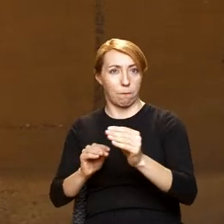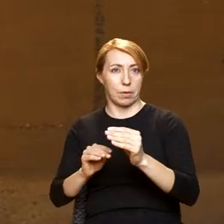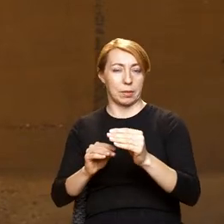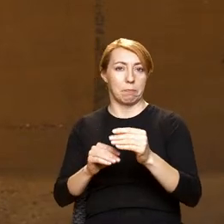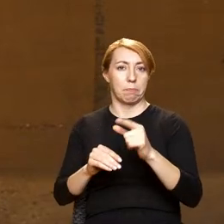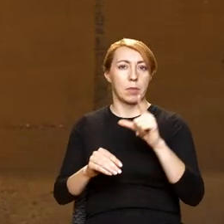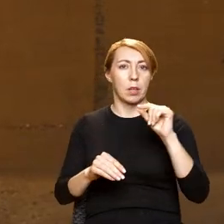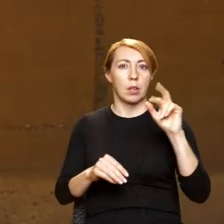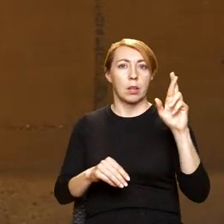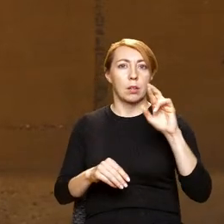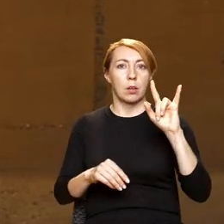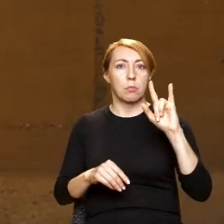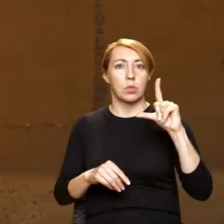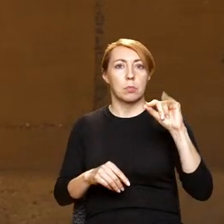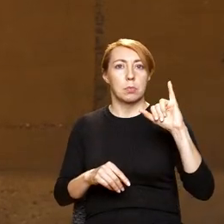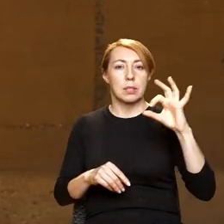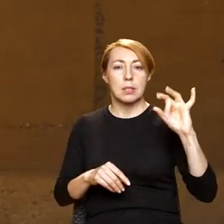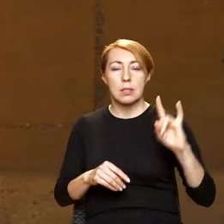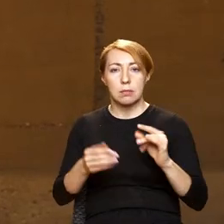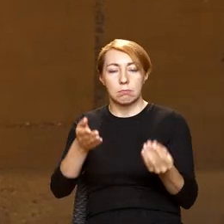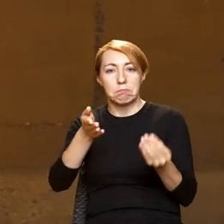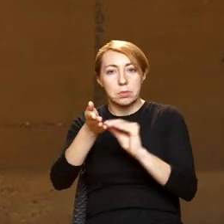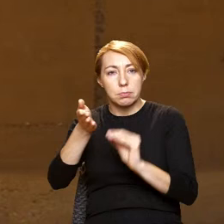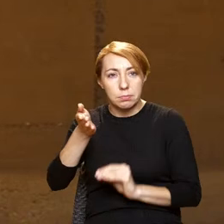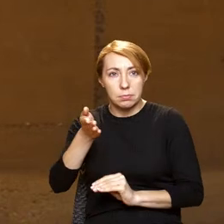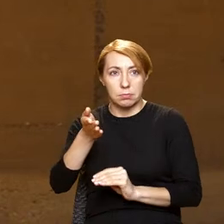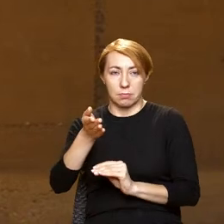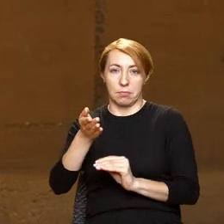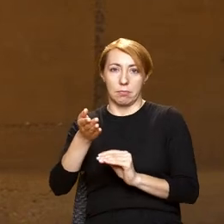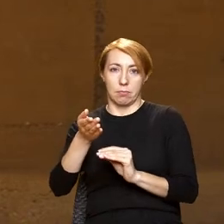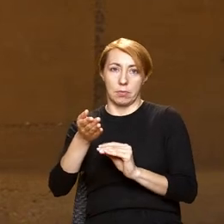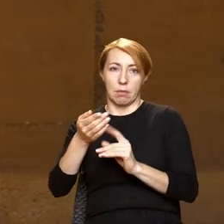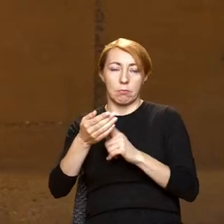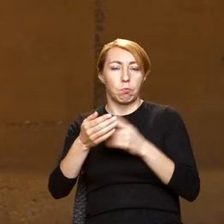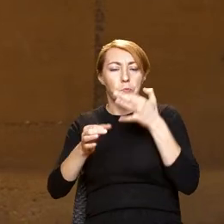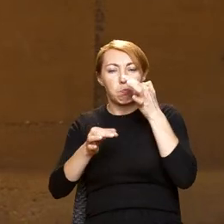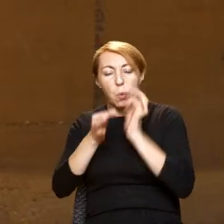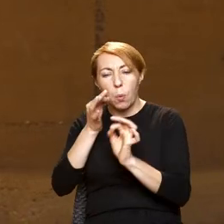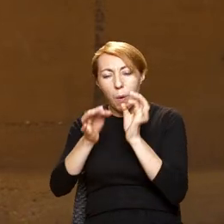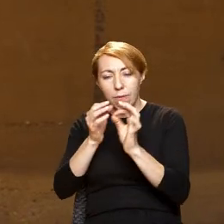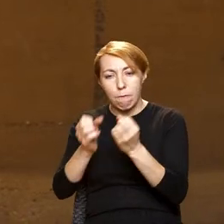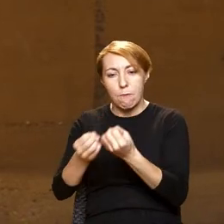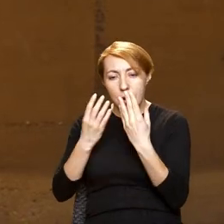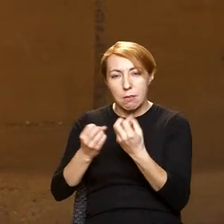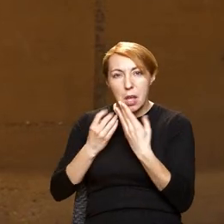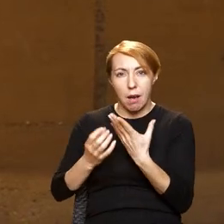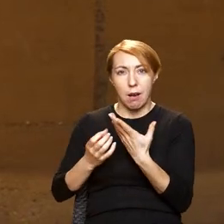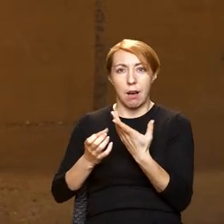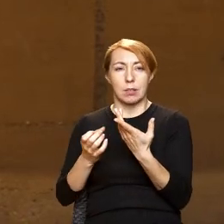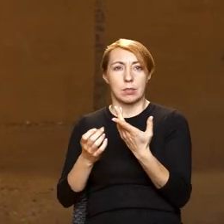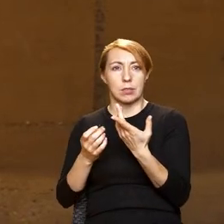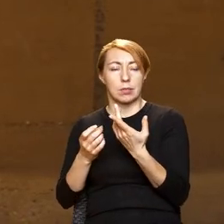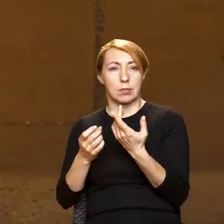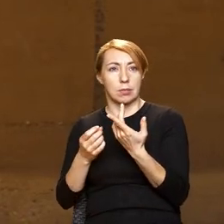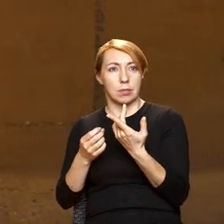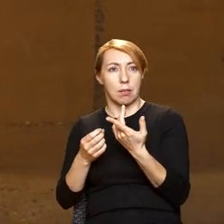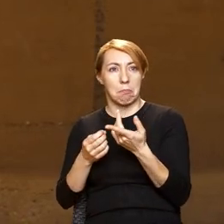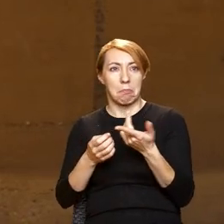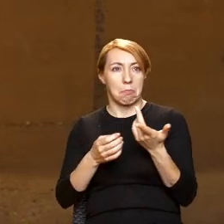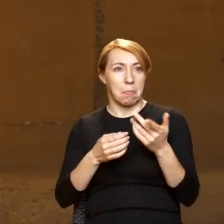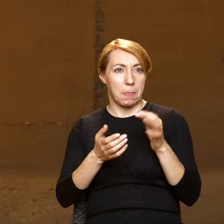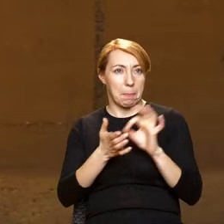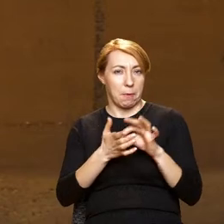Przypisy, jakie pani tutaj zastosowała, są tak rzetelne, że chyba